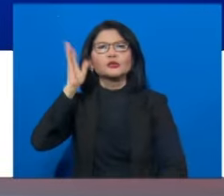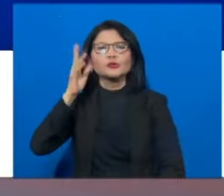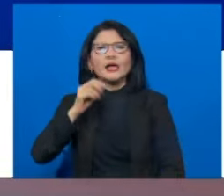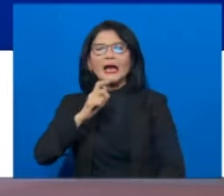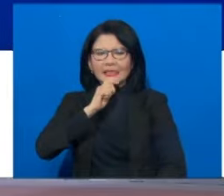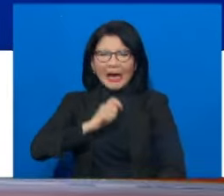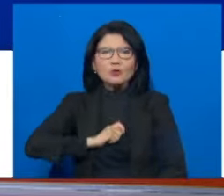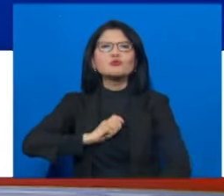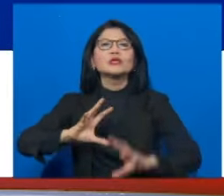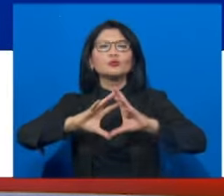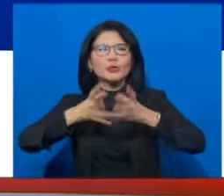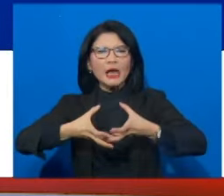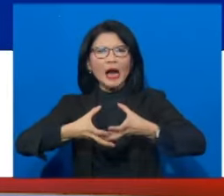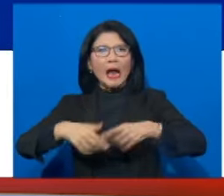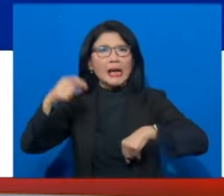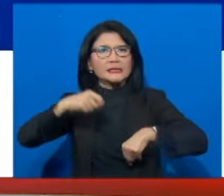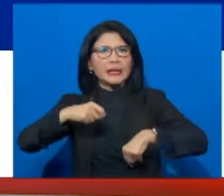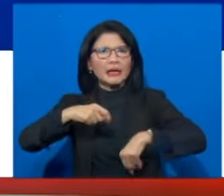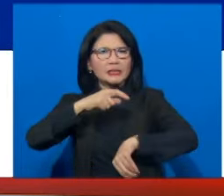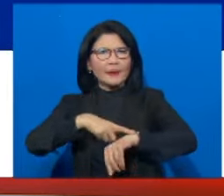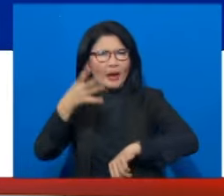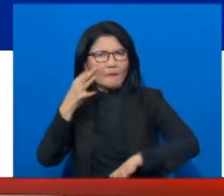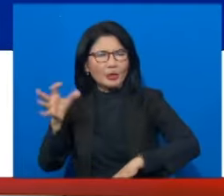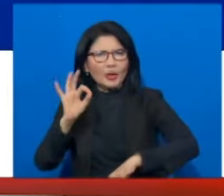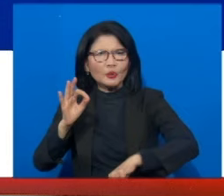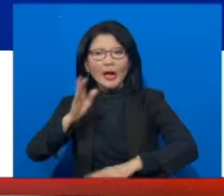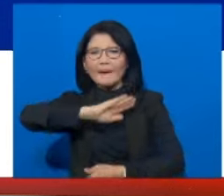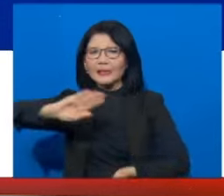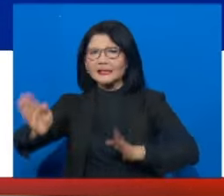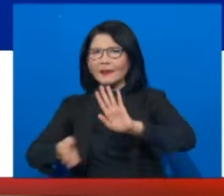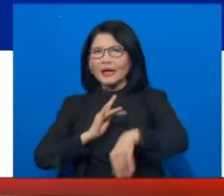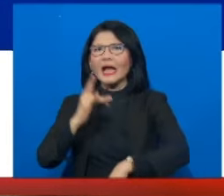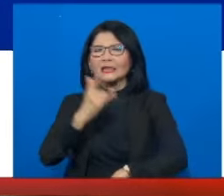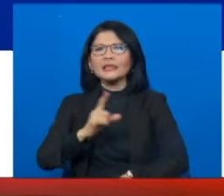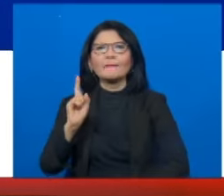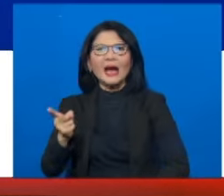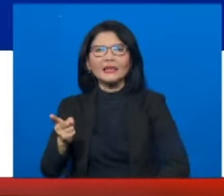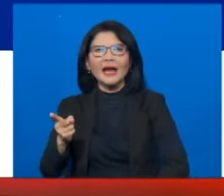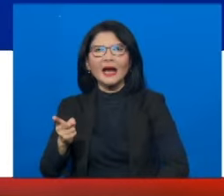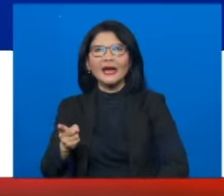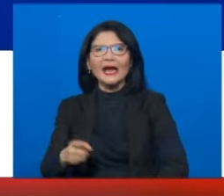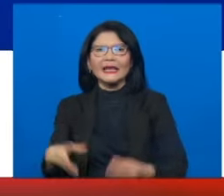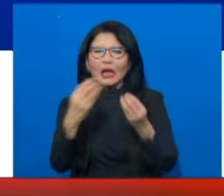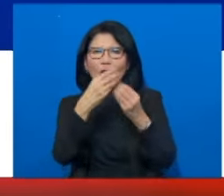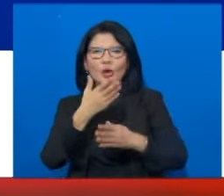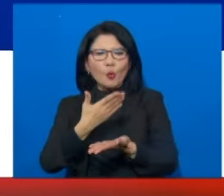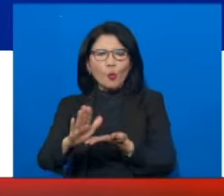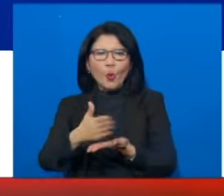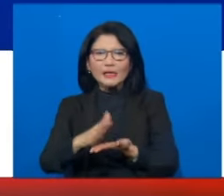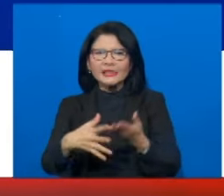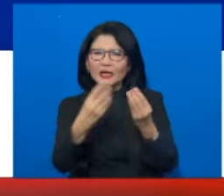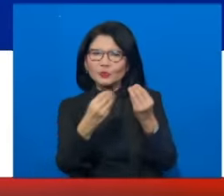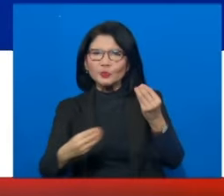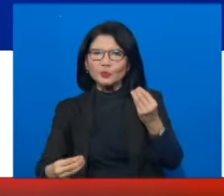dunia di tengah era modernisasi keberadaan pencak silat masih bisa dijumpai mengingat seni bela diri ini diwariskan oleh leluhur dari